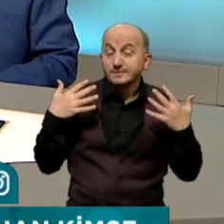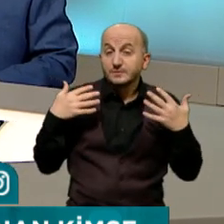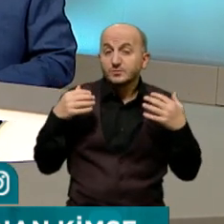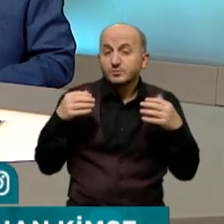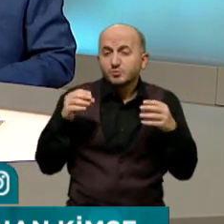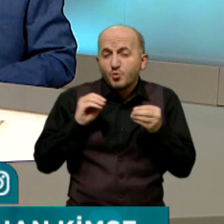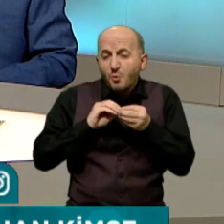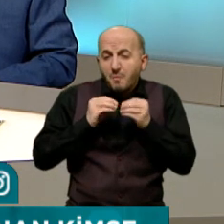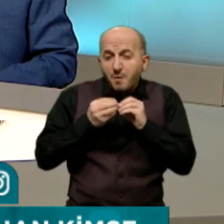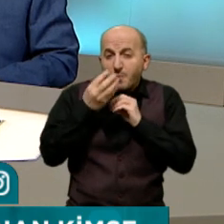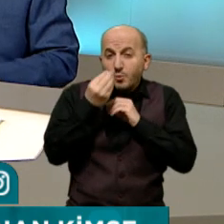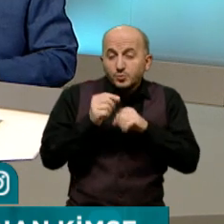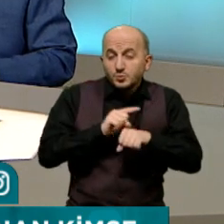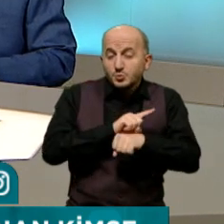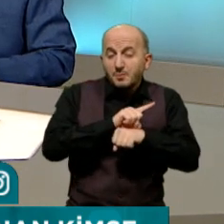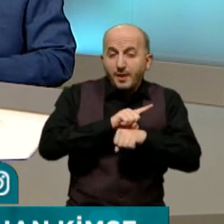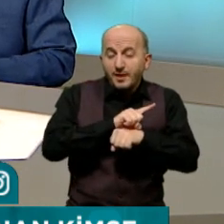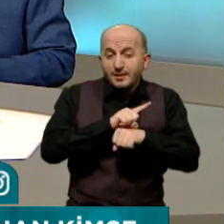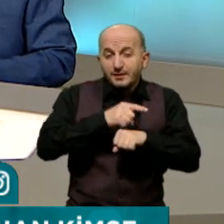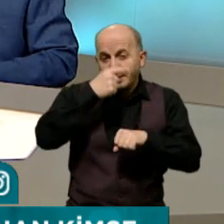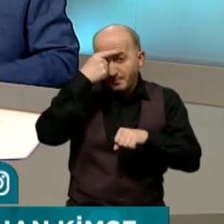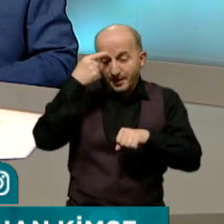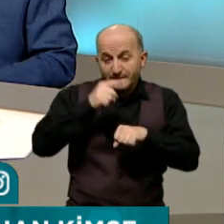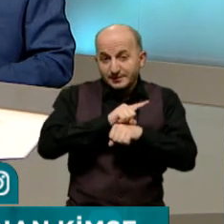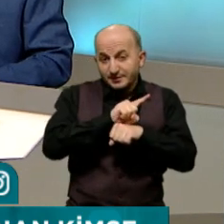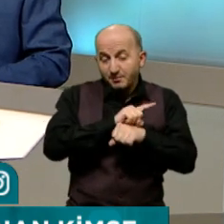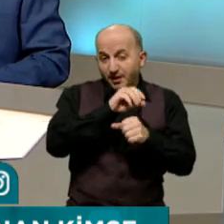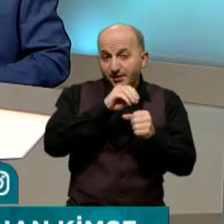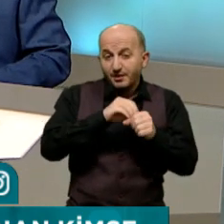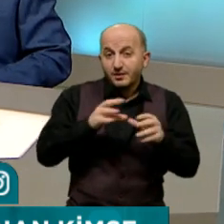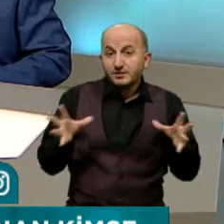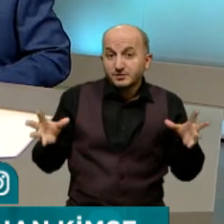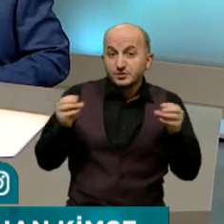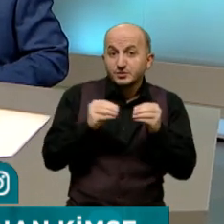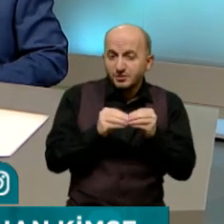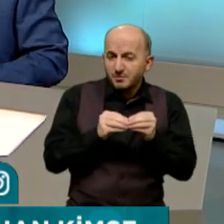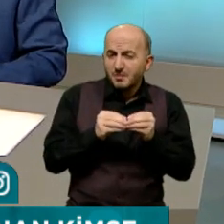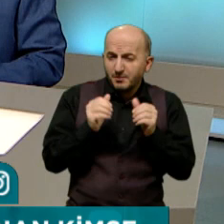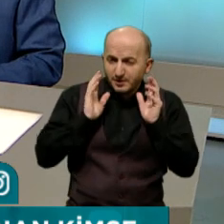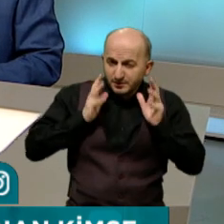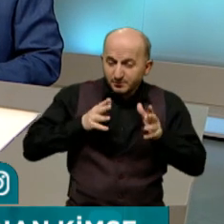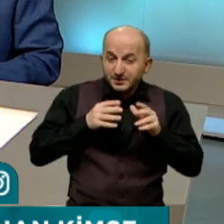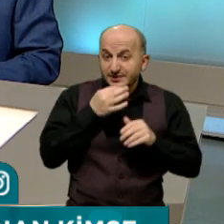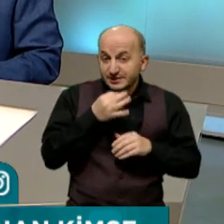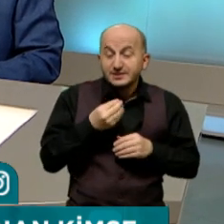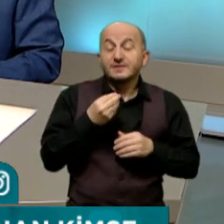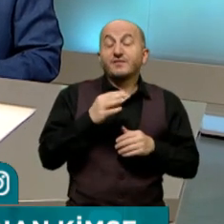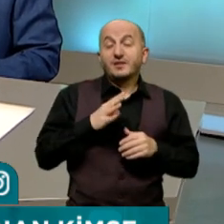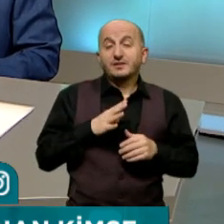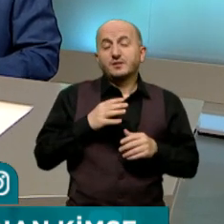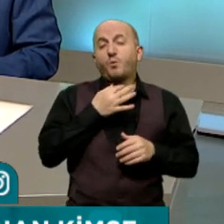çok sıkıntılı olduğu dönemlerde, yani belli zamanlarda ceme ruhsat vardır. Özür de